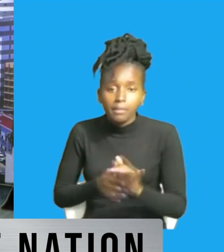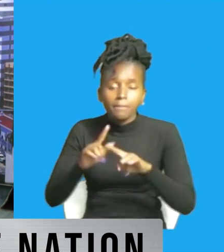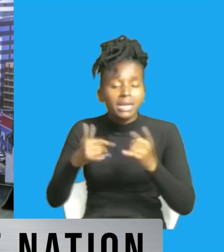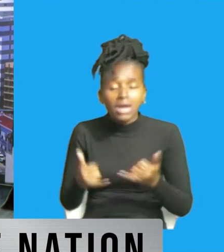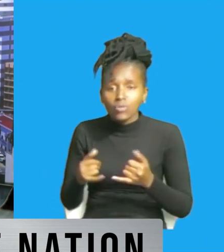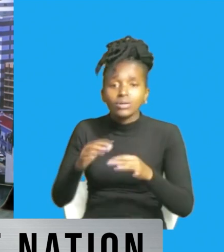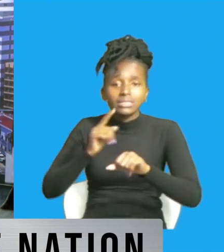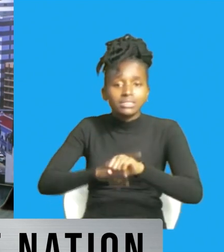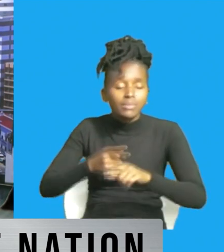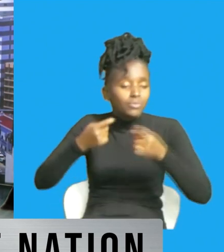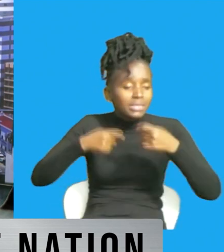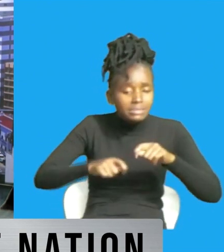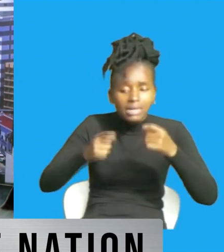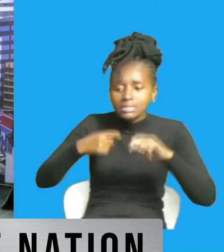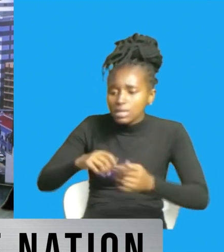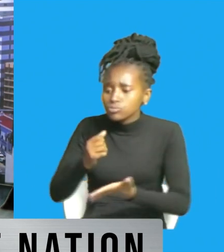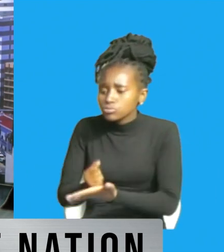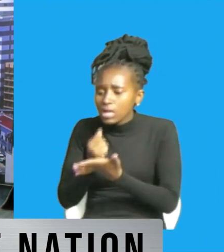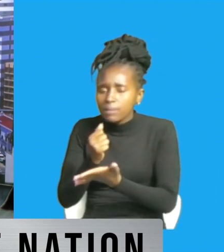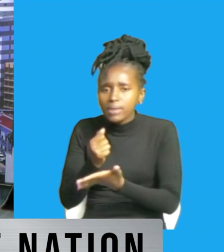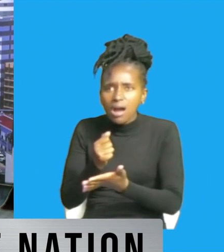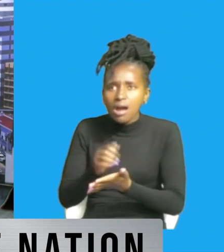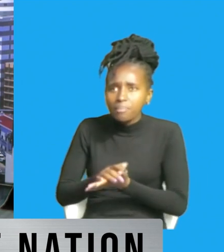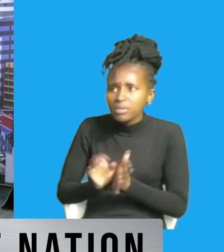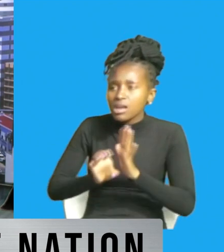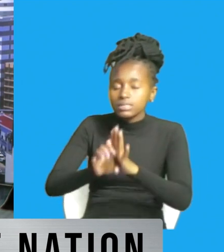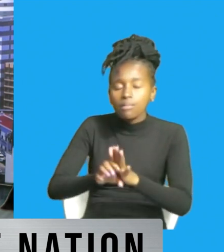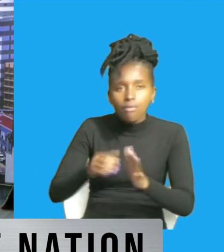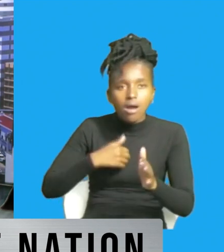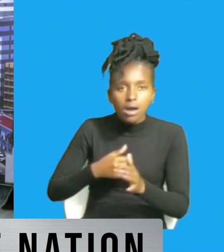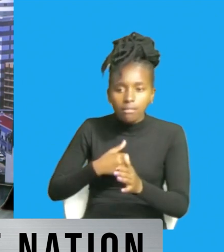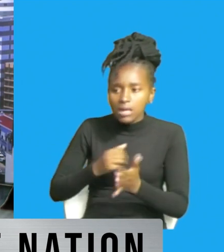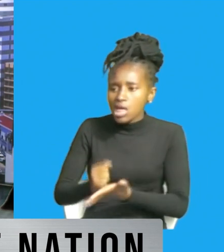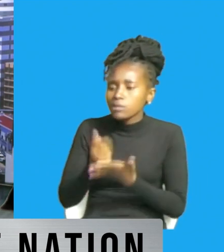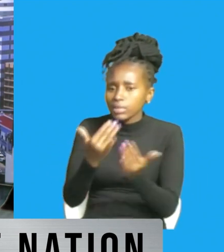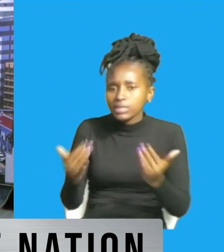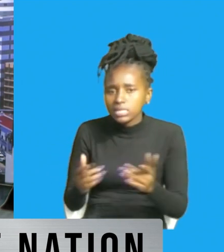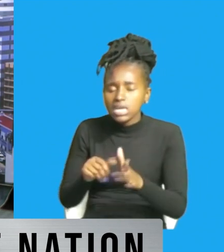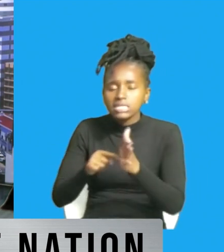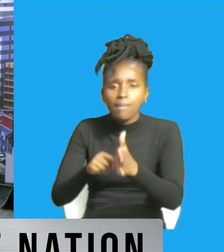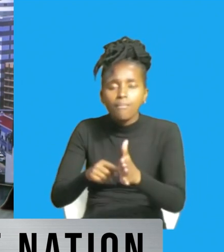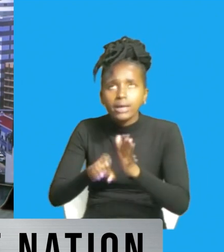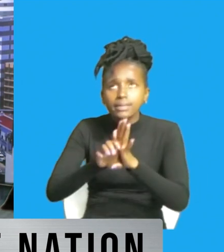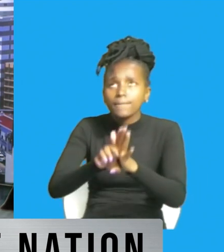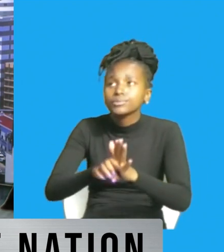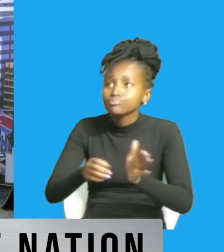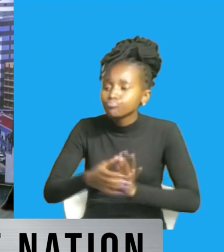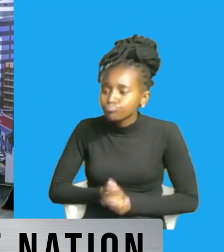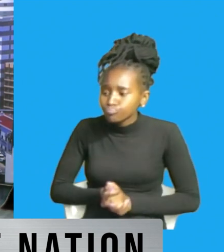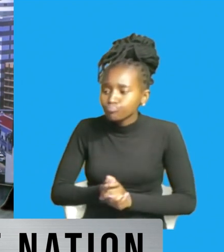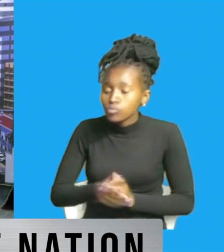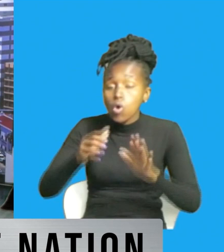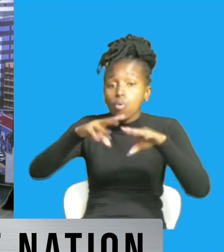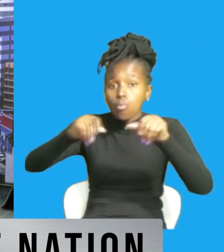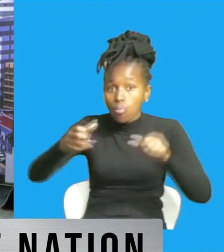issues zimereiziwa kwa hiyo mambo. So ukweli wa mambo ni kwamba sioni kama hiyo mambo ya high cost of living itapotezwa,